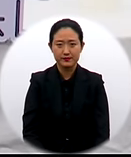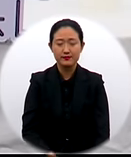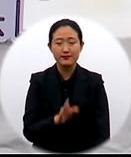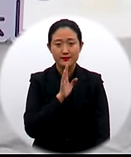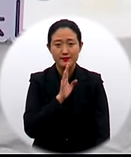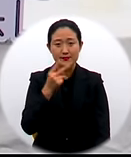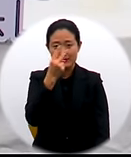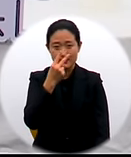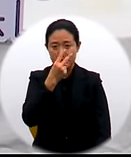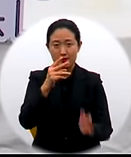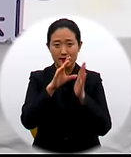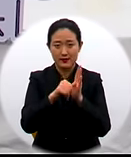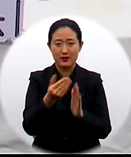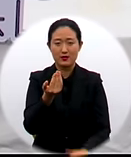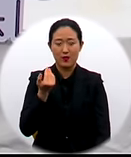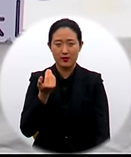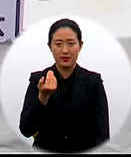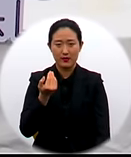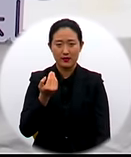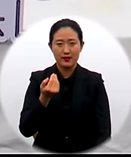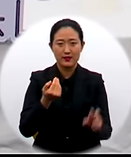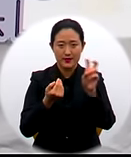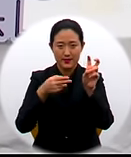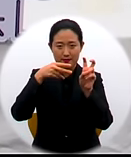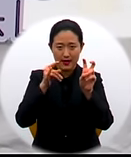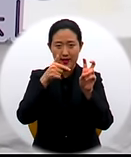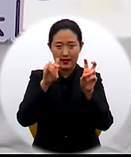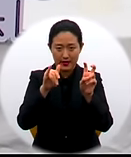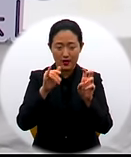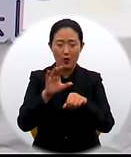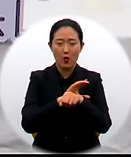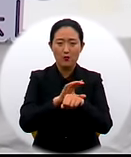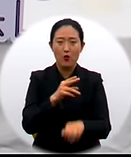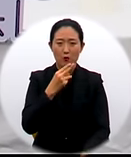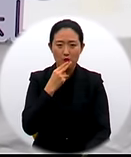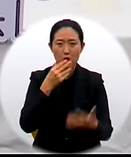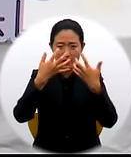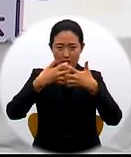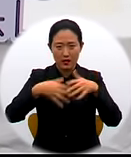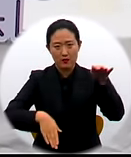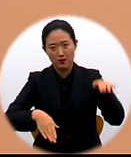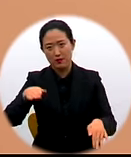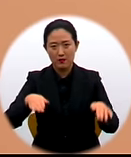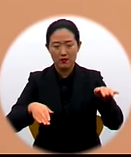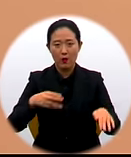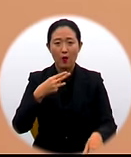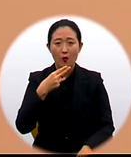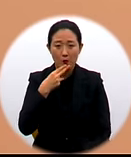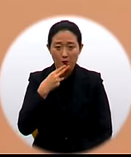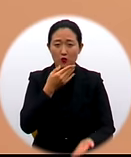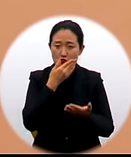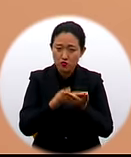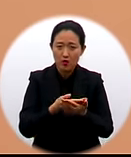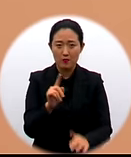뽑아야 하지? 예요. 그것이 인재상이기 때문이죠. 실제로 2000년대 이전, 그러니까 우리 20세기형 인재라고 합시다.